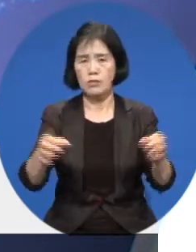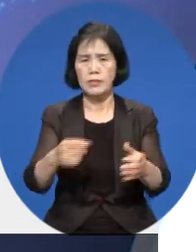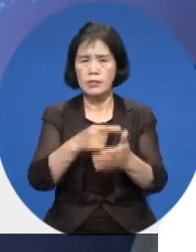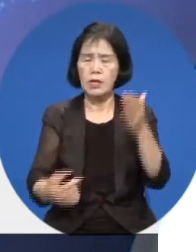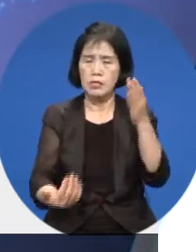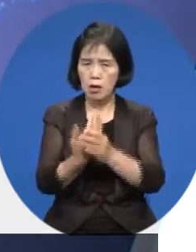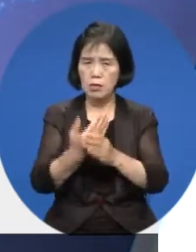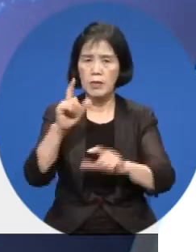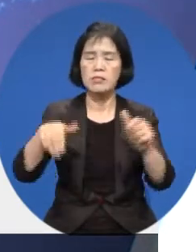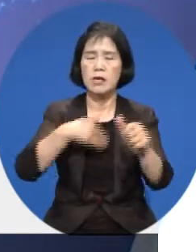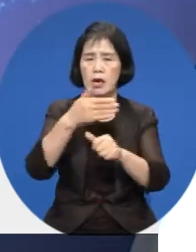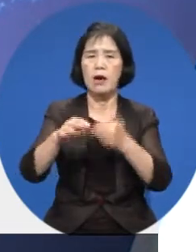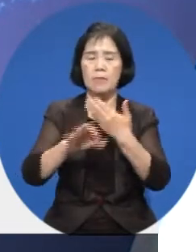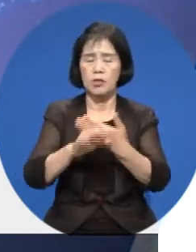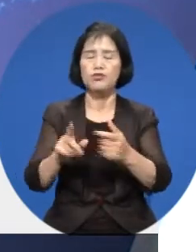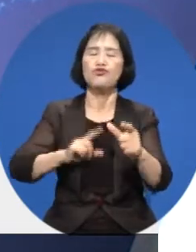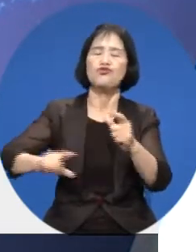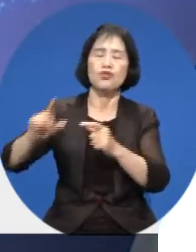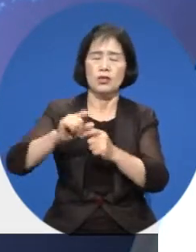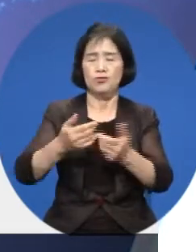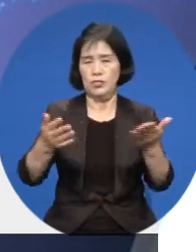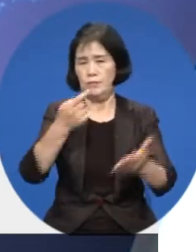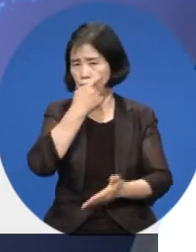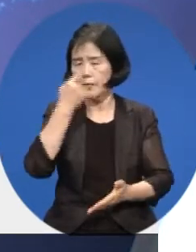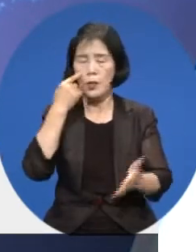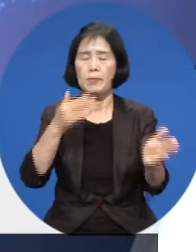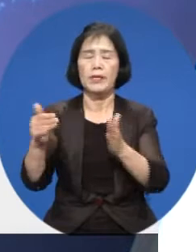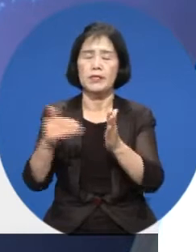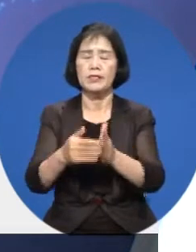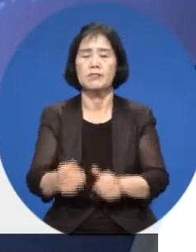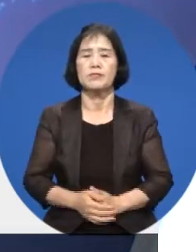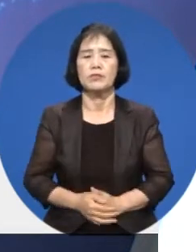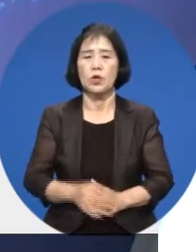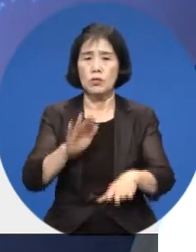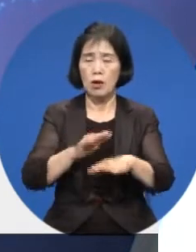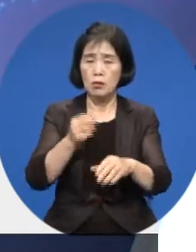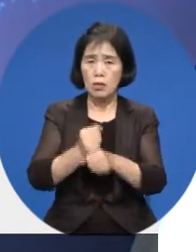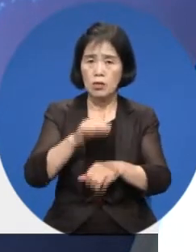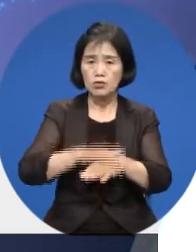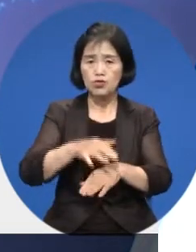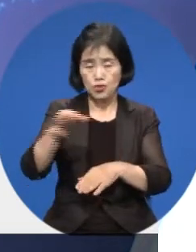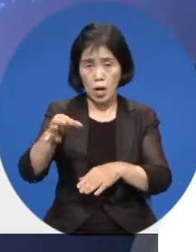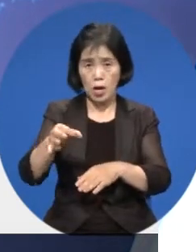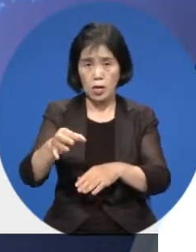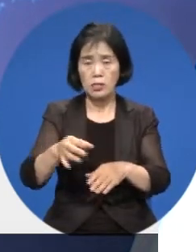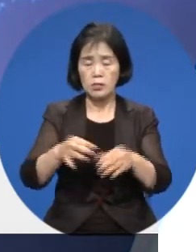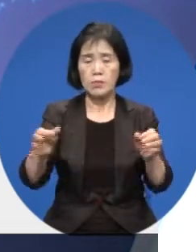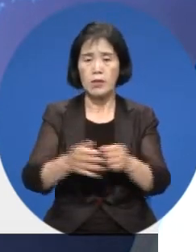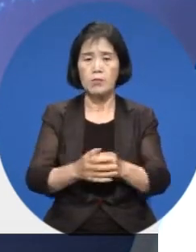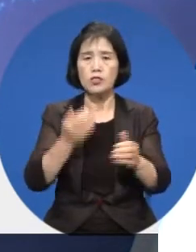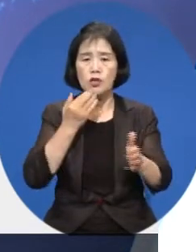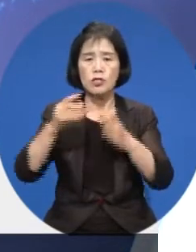발생하는 경우 추가로 지급할 수 있는 큰 거 도 있습니다 그리고 60 찾아 수당을 시 하려는 경우 도시 분이 있다면 경기도가 이를